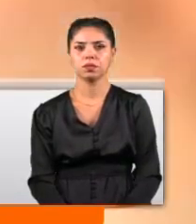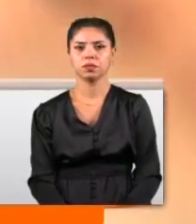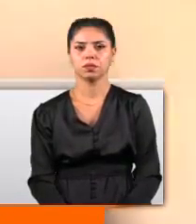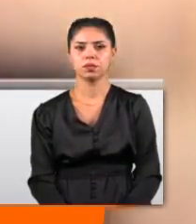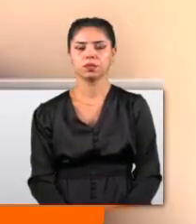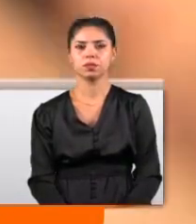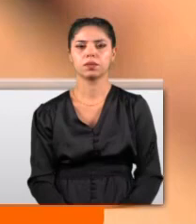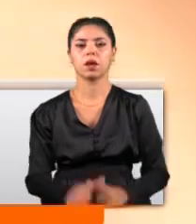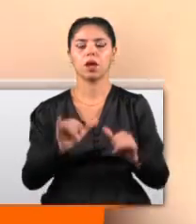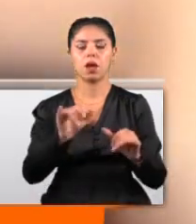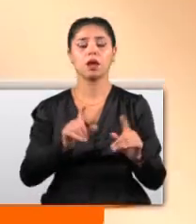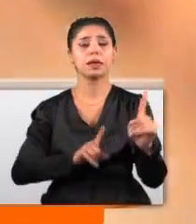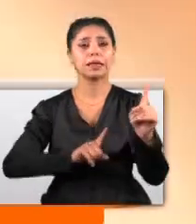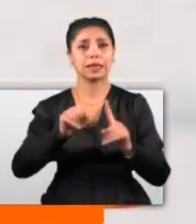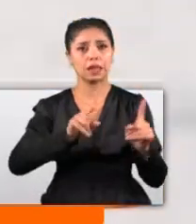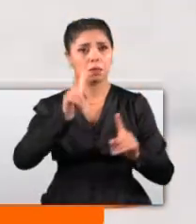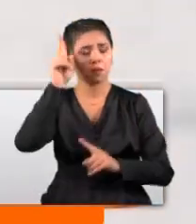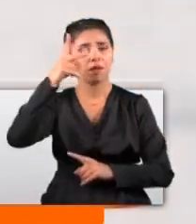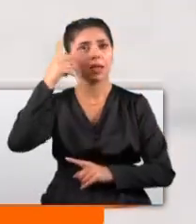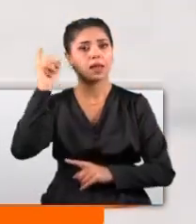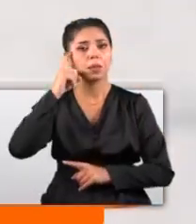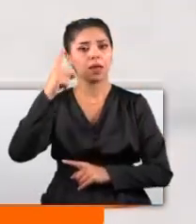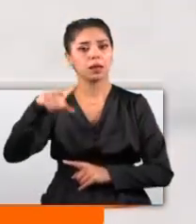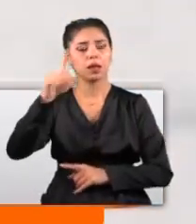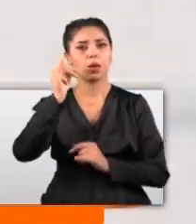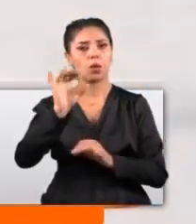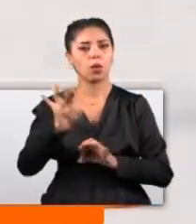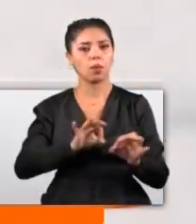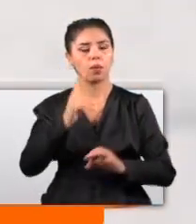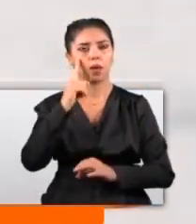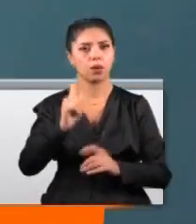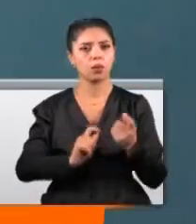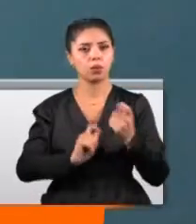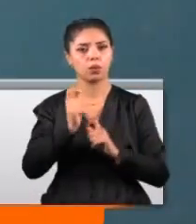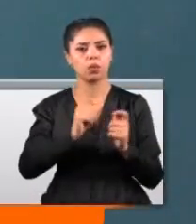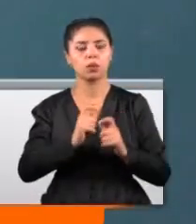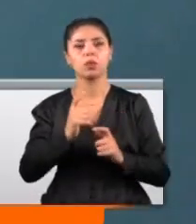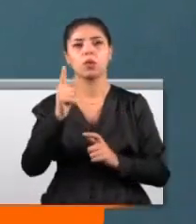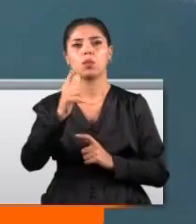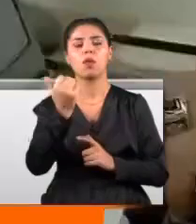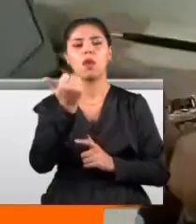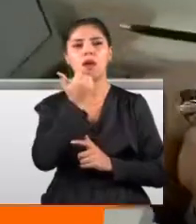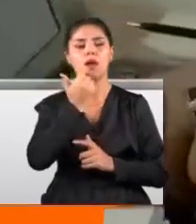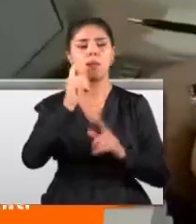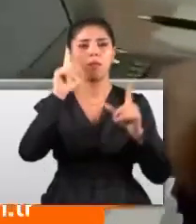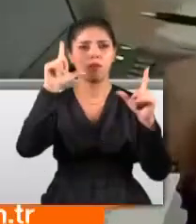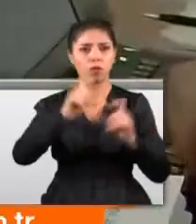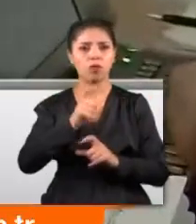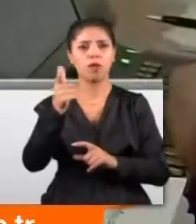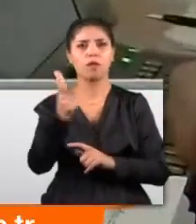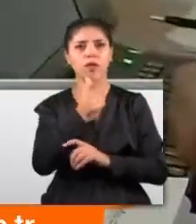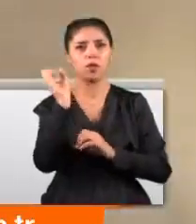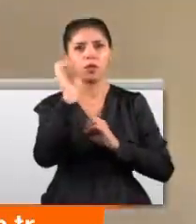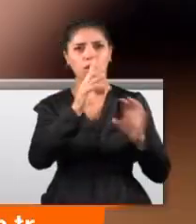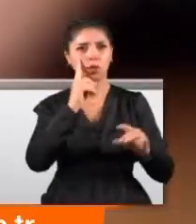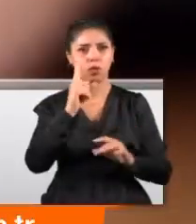bilinmiyor. Aynı sanal mafya yapay zekayı da zehirli planları için kullanıyor. Cinsel içerikli görüntü ve videolar göndererek çocuk ve gençleri